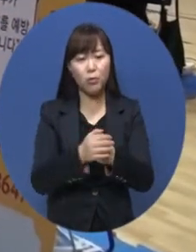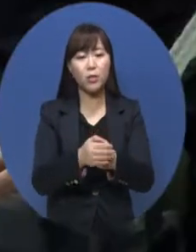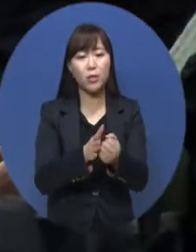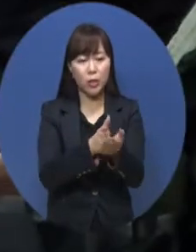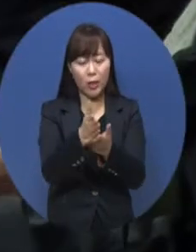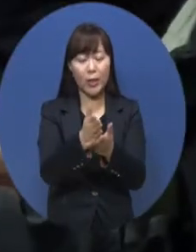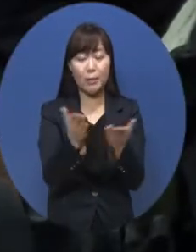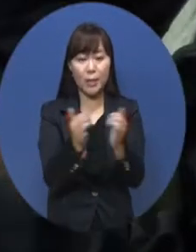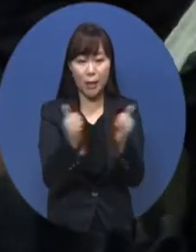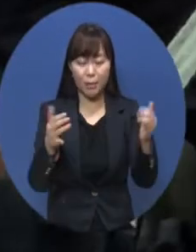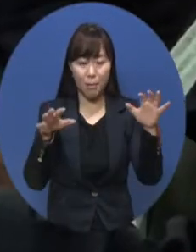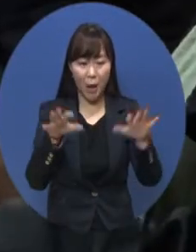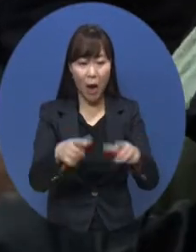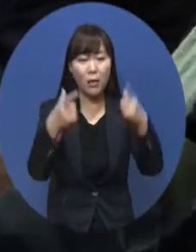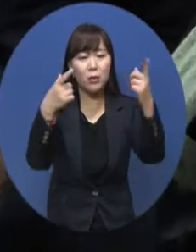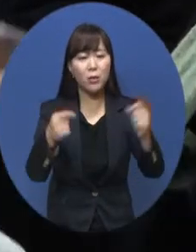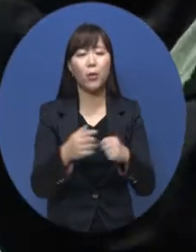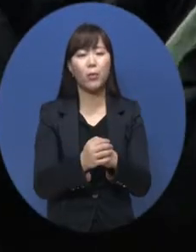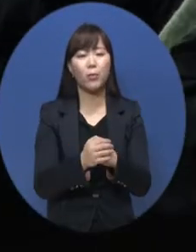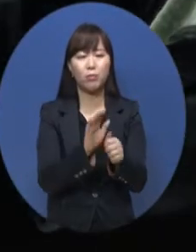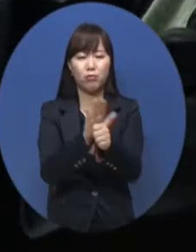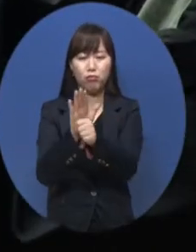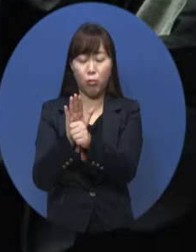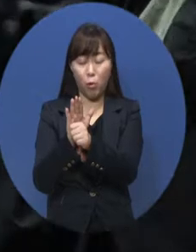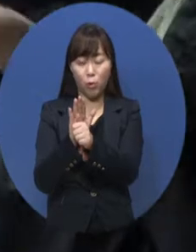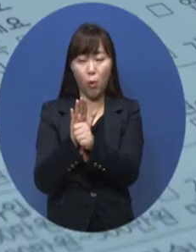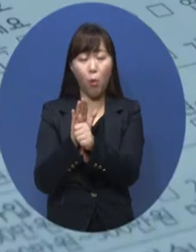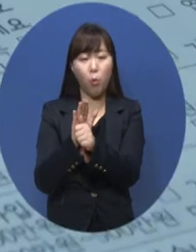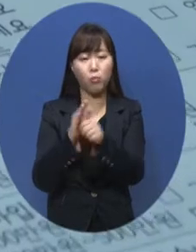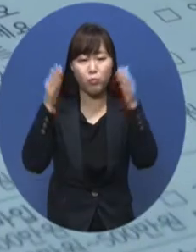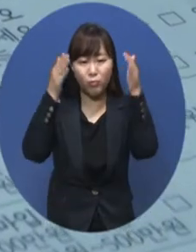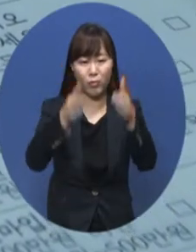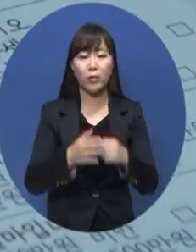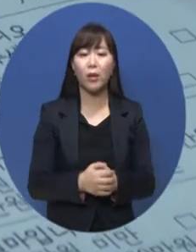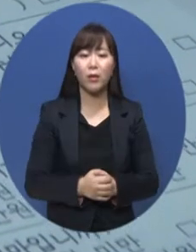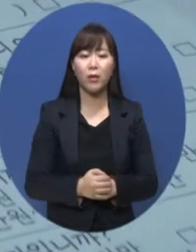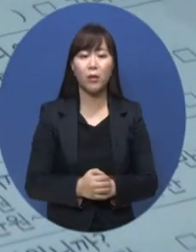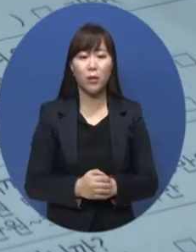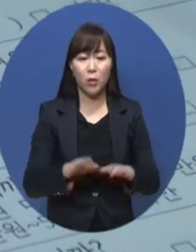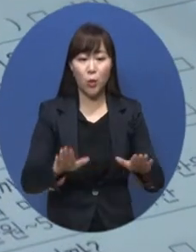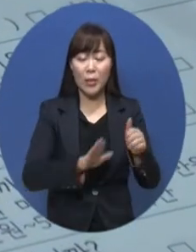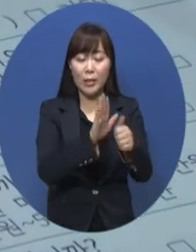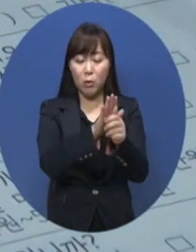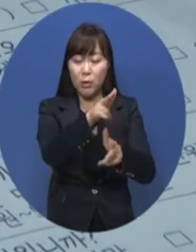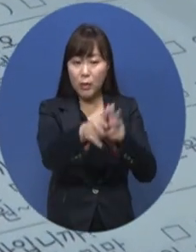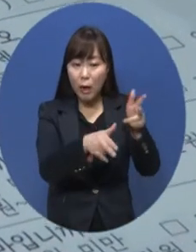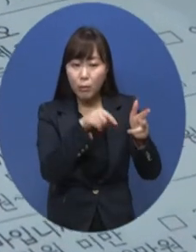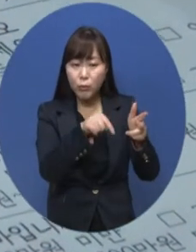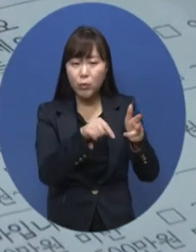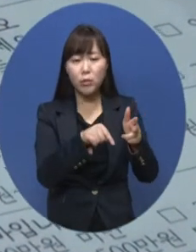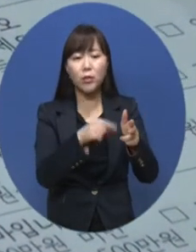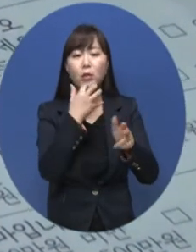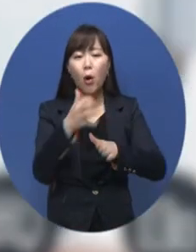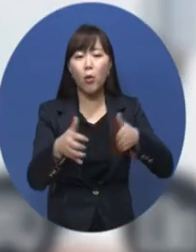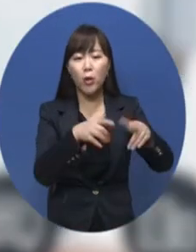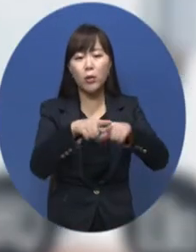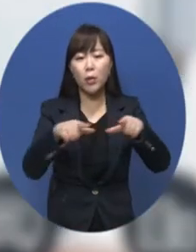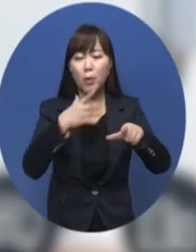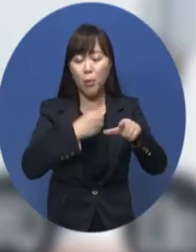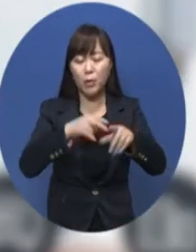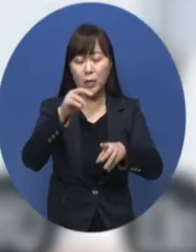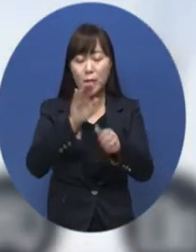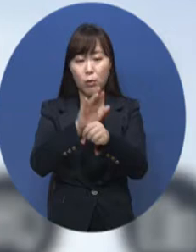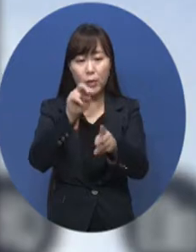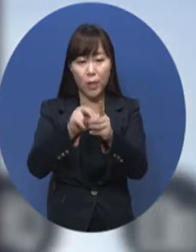등 적극적인 현장 지원으로 주목받았습니다. 한편 이번 지원 사업은 경기도